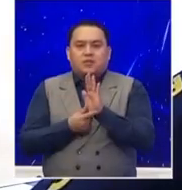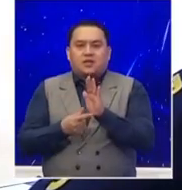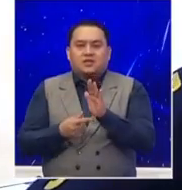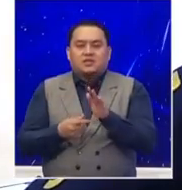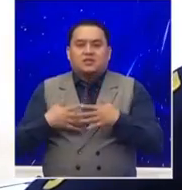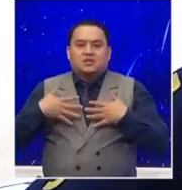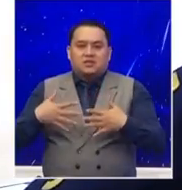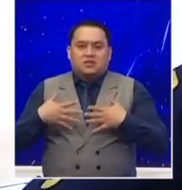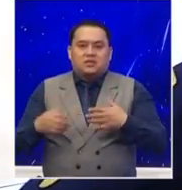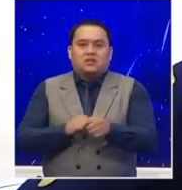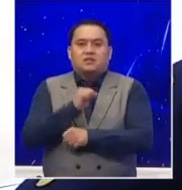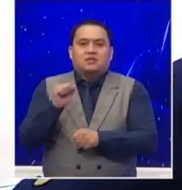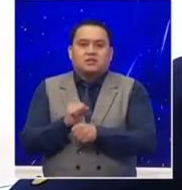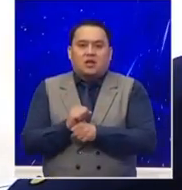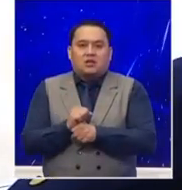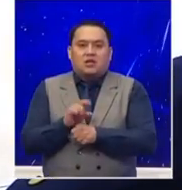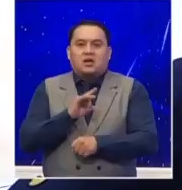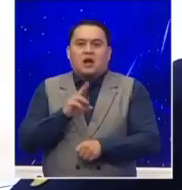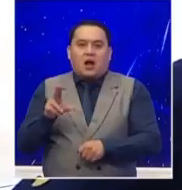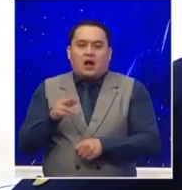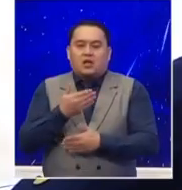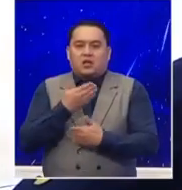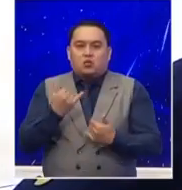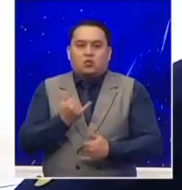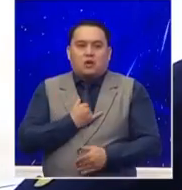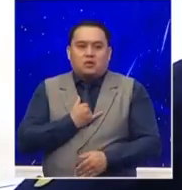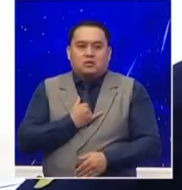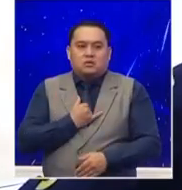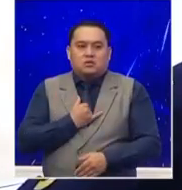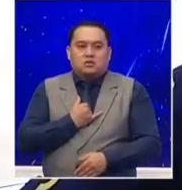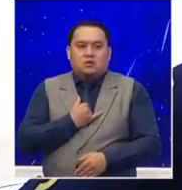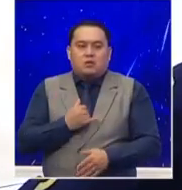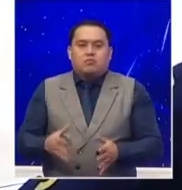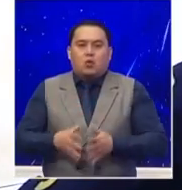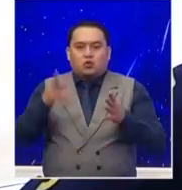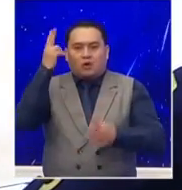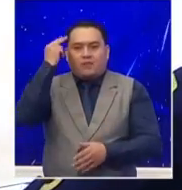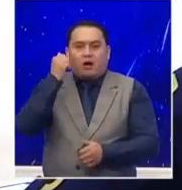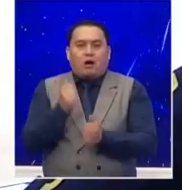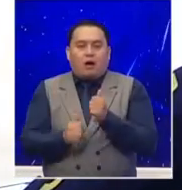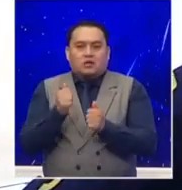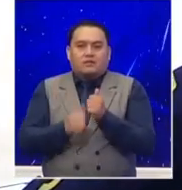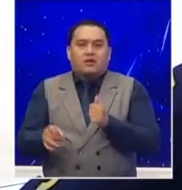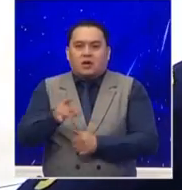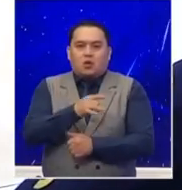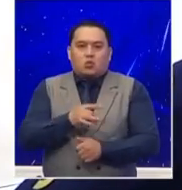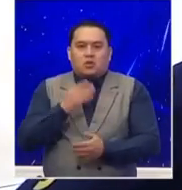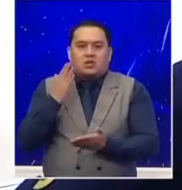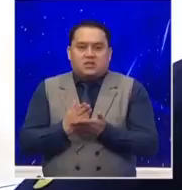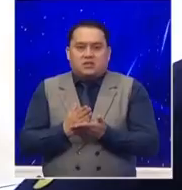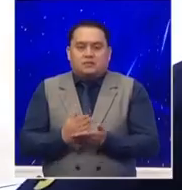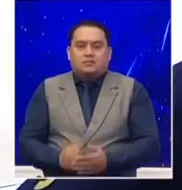кислородных станций, как нигде в республике, только у нас такое большое количество, в каждом районе, в каждом